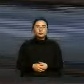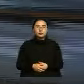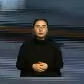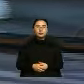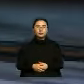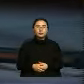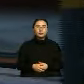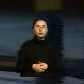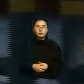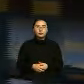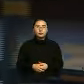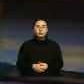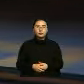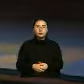티비 오용석 입니다